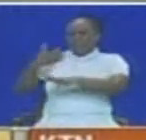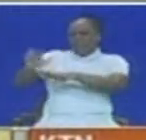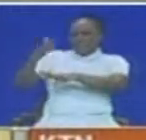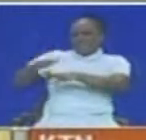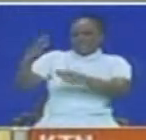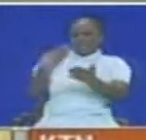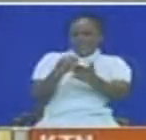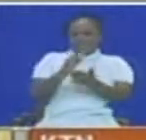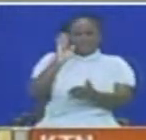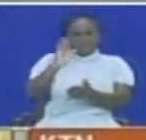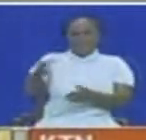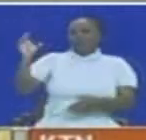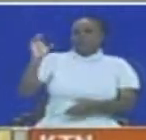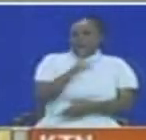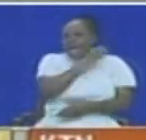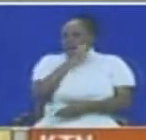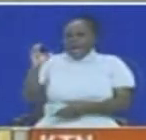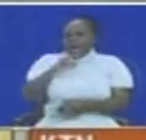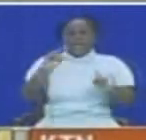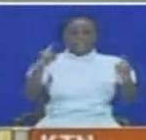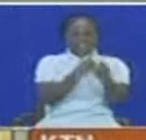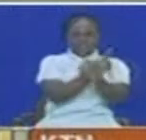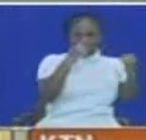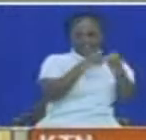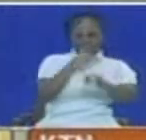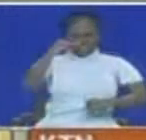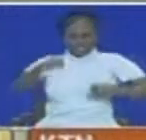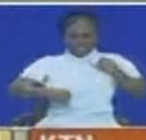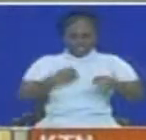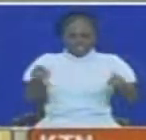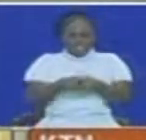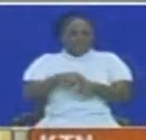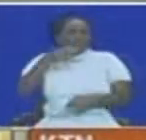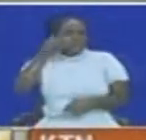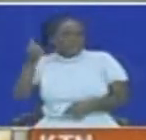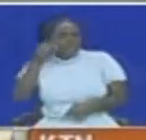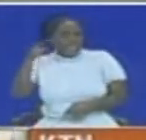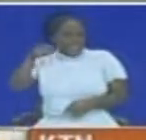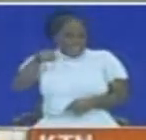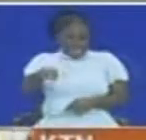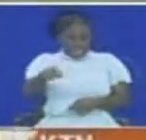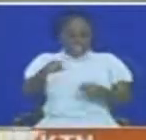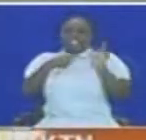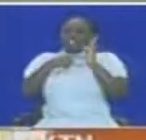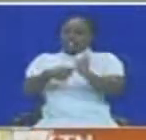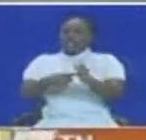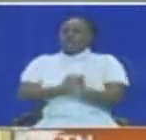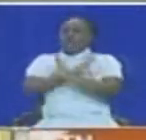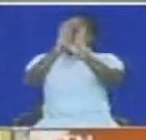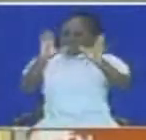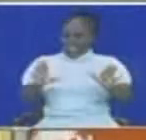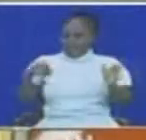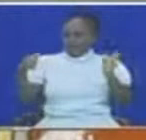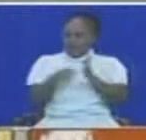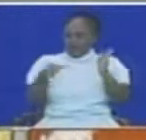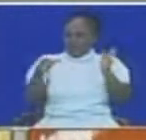siku kwenye ulevi na aina nyinginezo za burudani au hata anasa, jambo ambalo linaloonyesha kinaya kikubwa